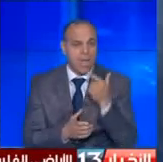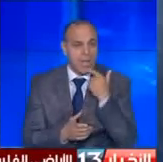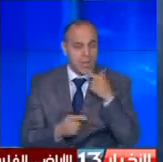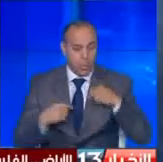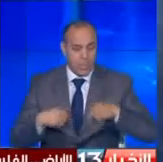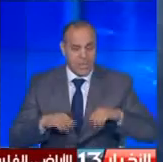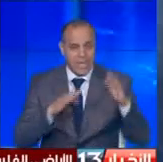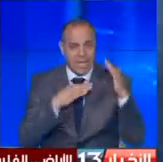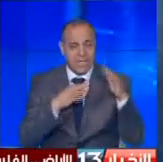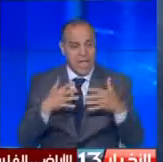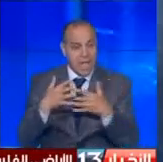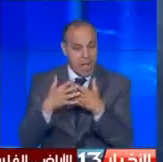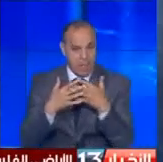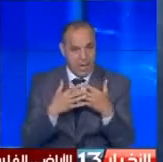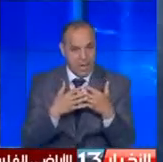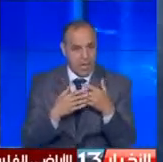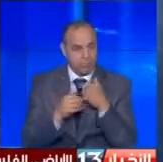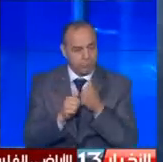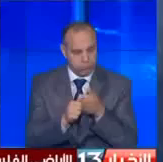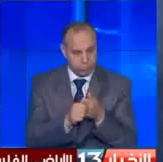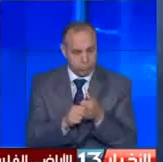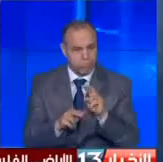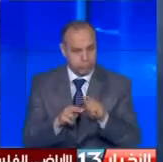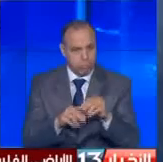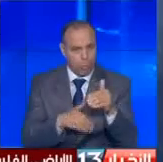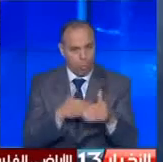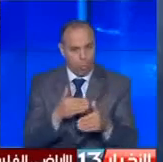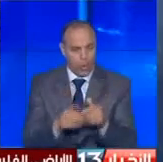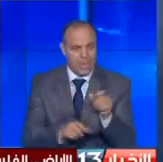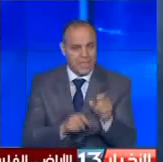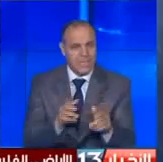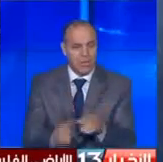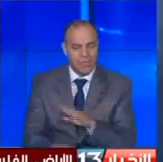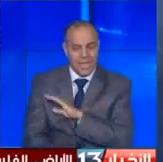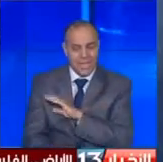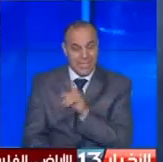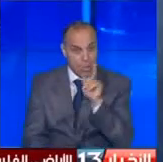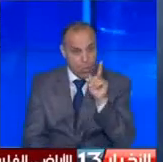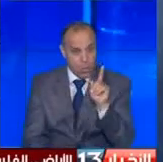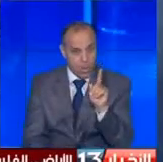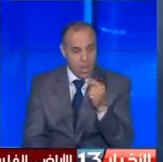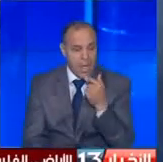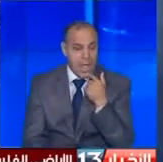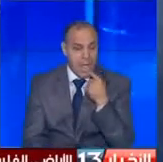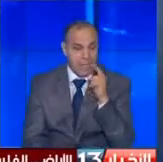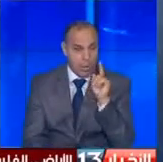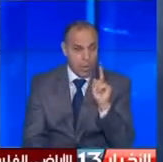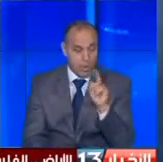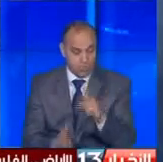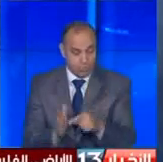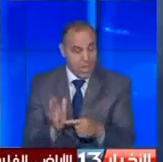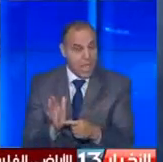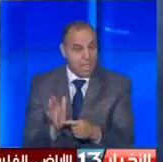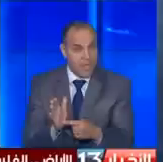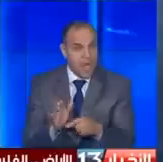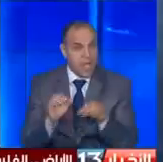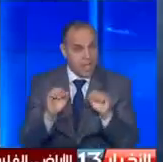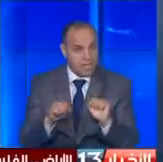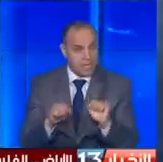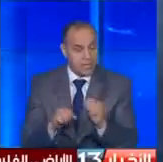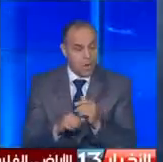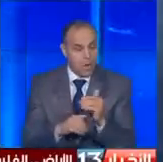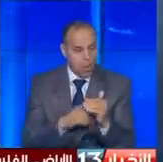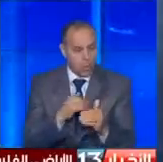وزارة الخارجية الأمريكية أنها ستتابع تحسين الوضع الإنساني في قطاع غزة، مشيرة إلى أن الاتفاق يمكن أن يشكل